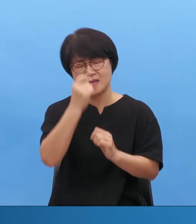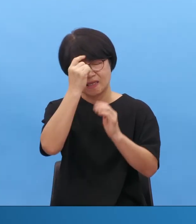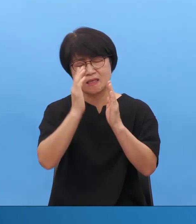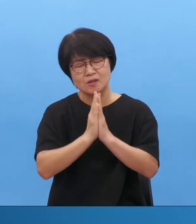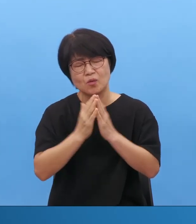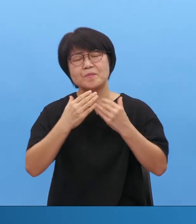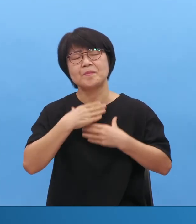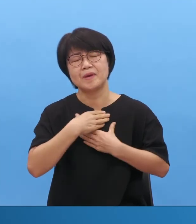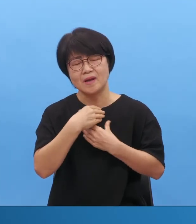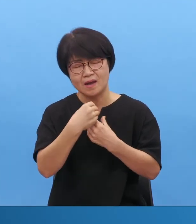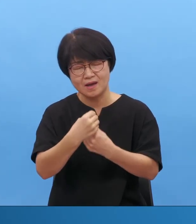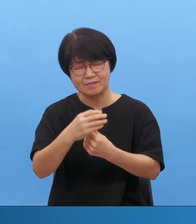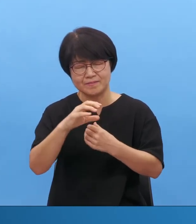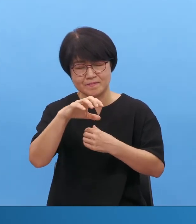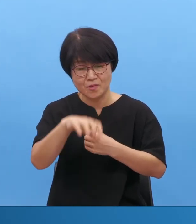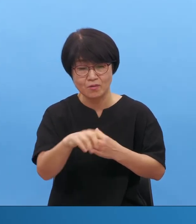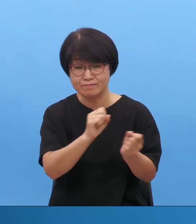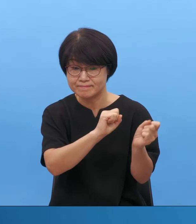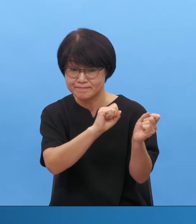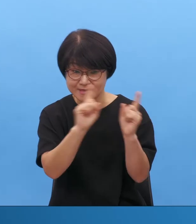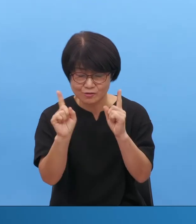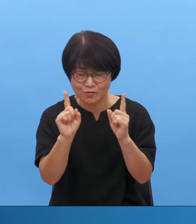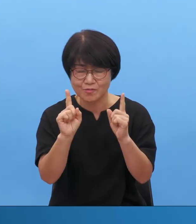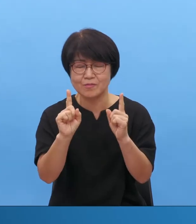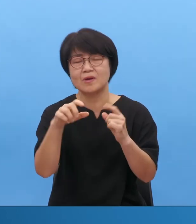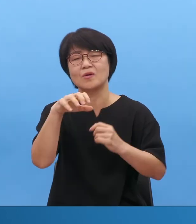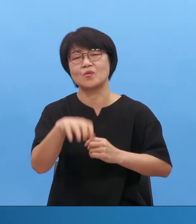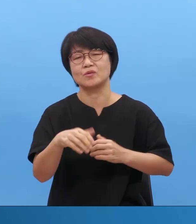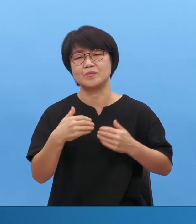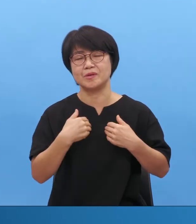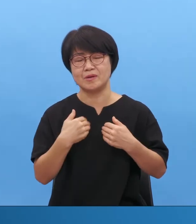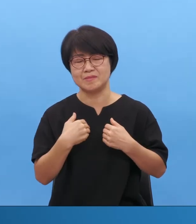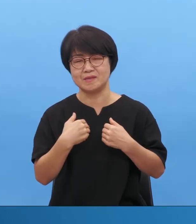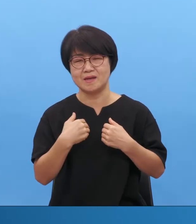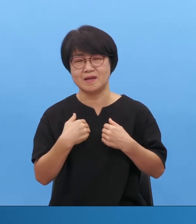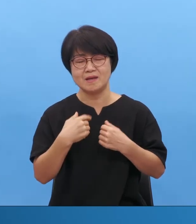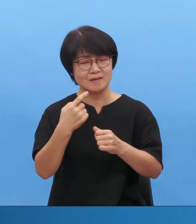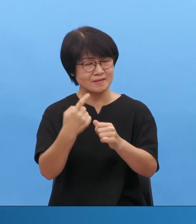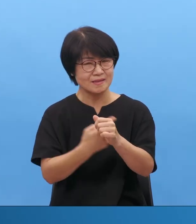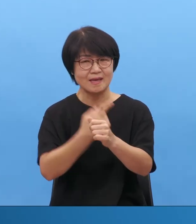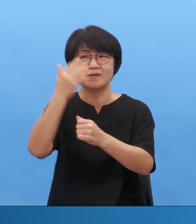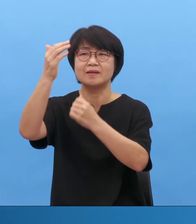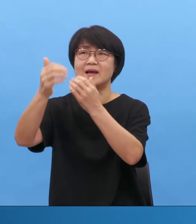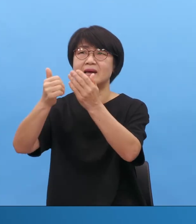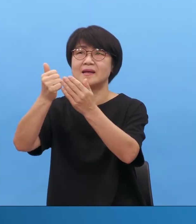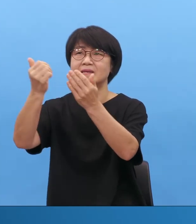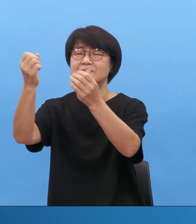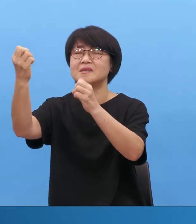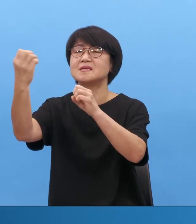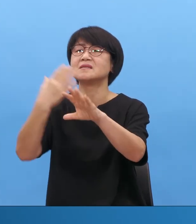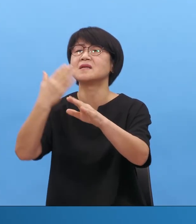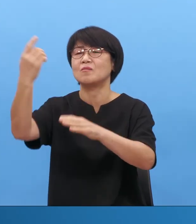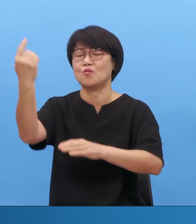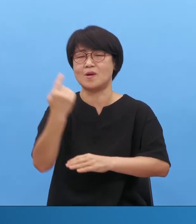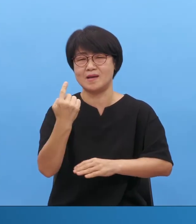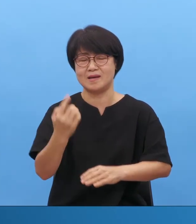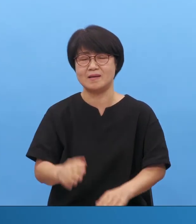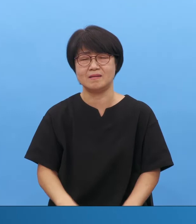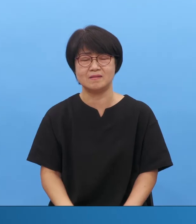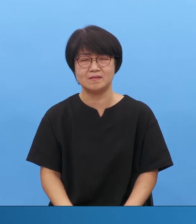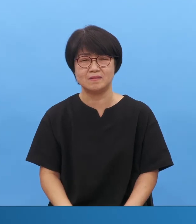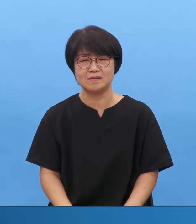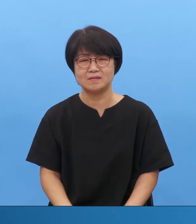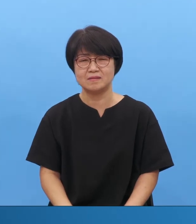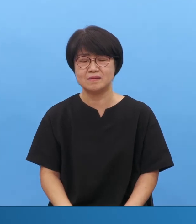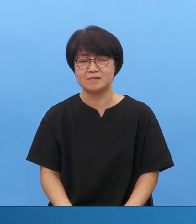receive healing. 두고 보십시오. 하나님 여러분은 응답 안 하실 수가 없죠. Watch and see. God has no choice but 응답 to. 달라 할 필요도 없습니다. He's- 응답 받을